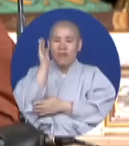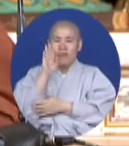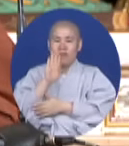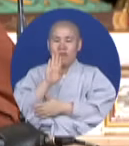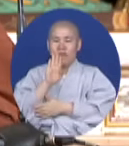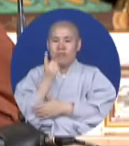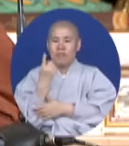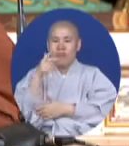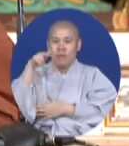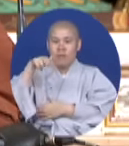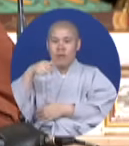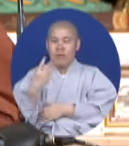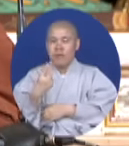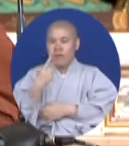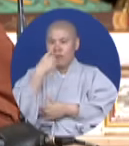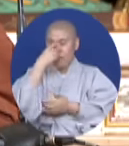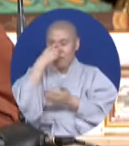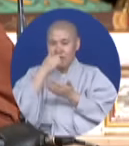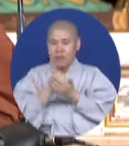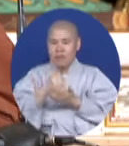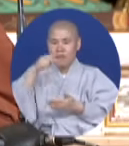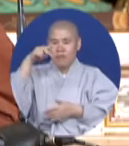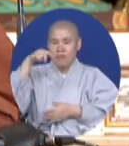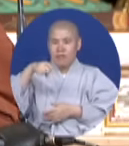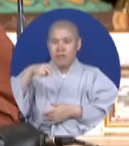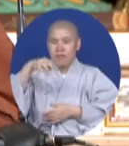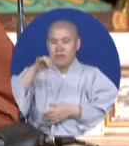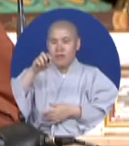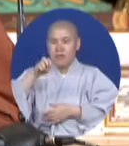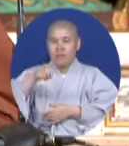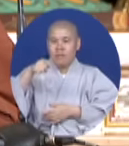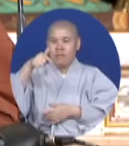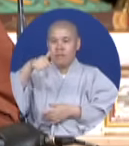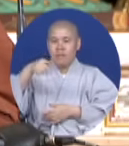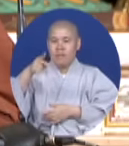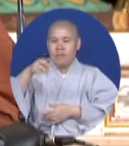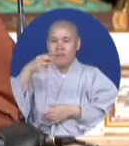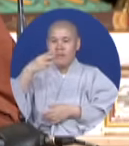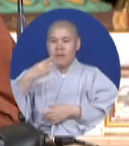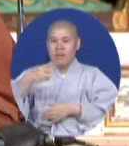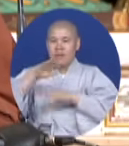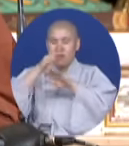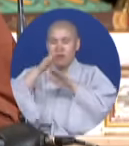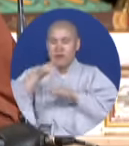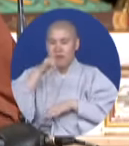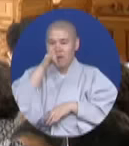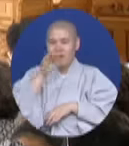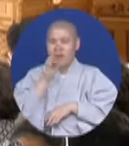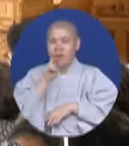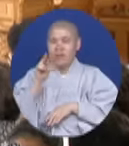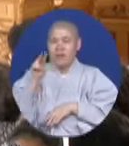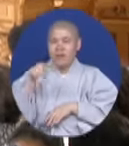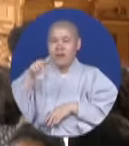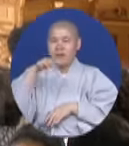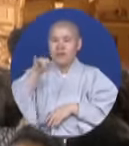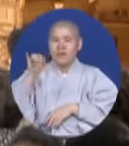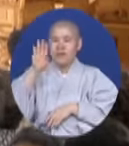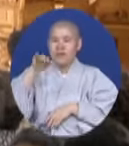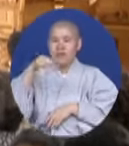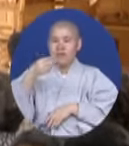모구자 보조스님의 수심결에 아주 자세히 나와 있는데요. 약지 불실이면